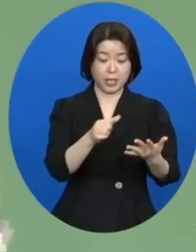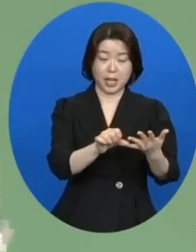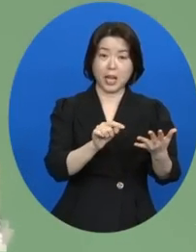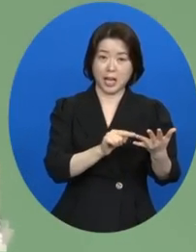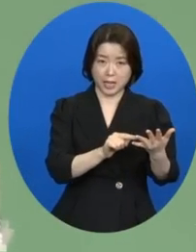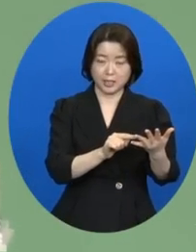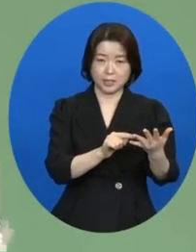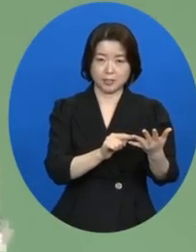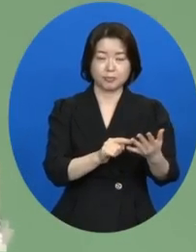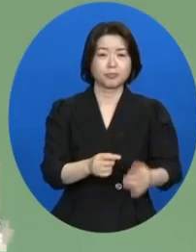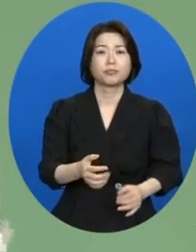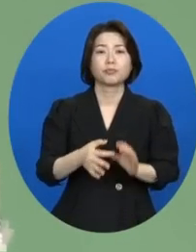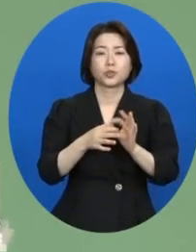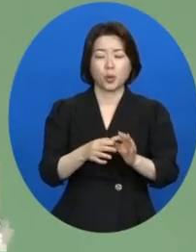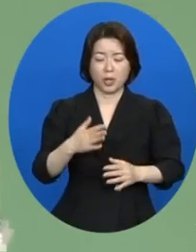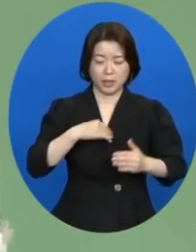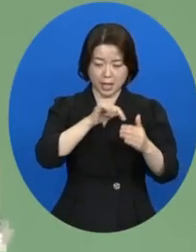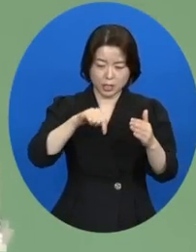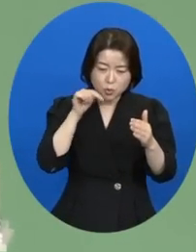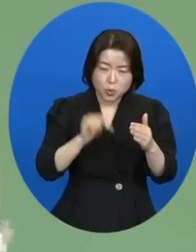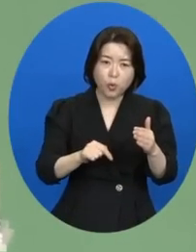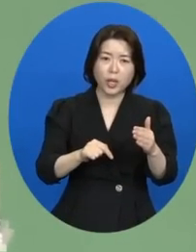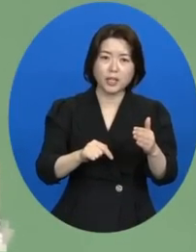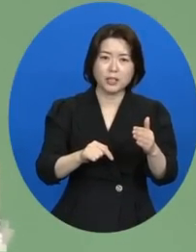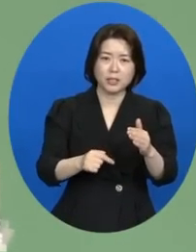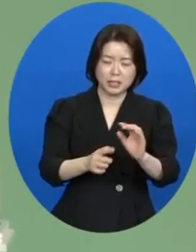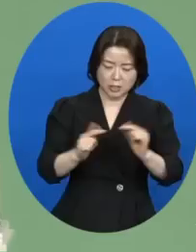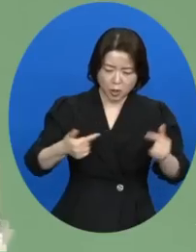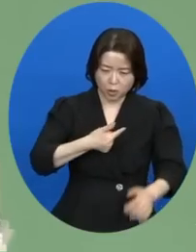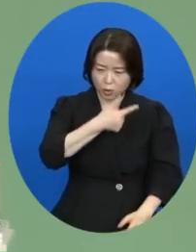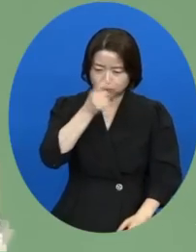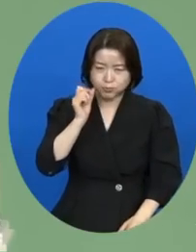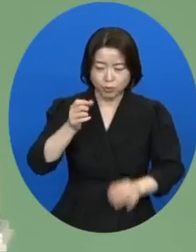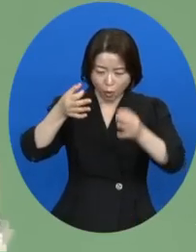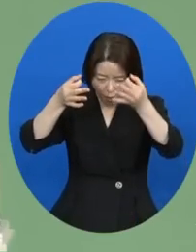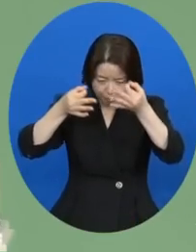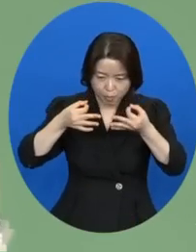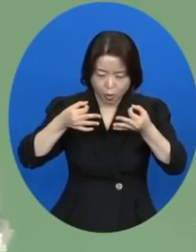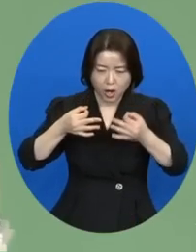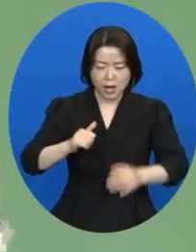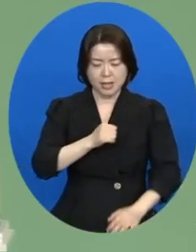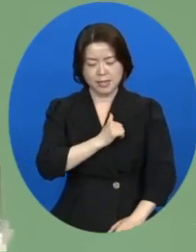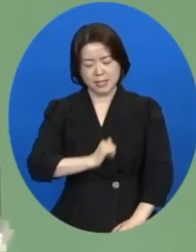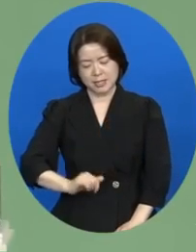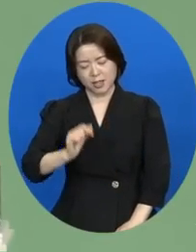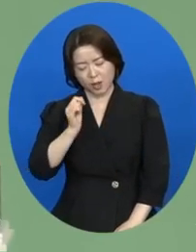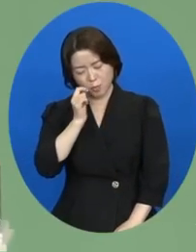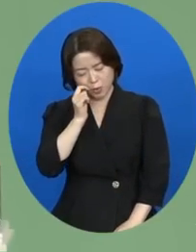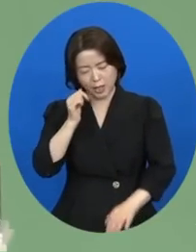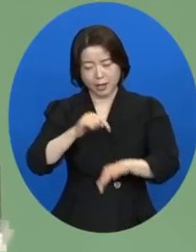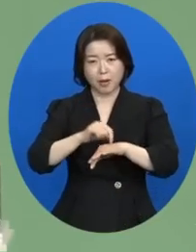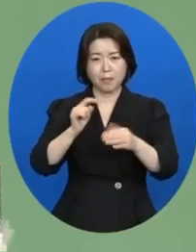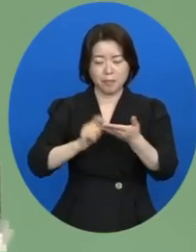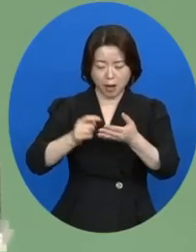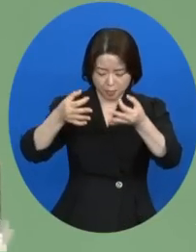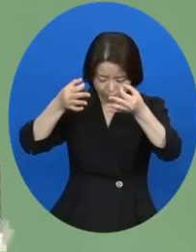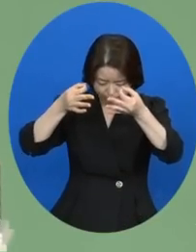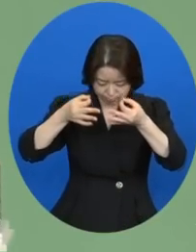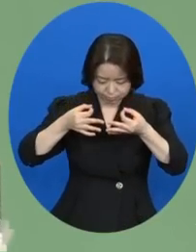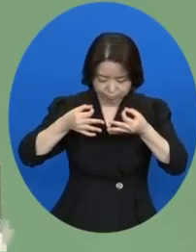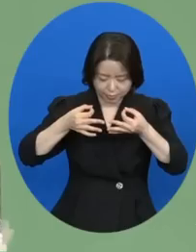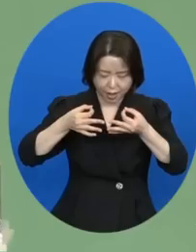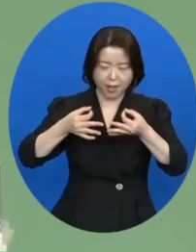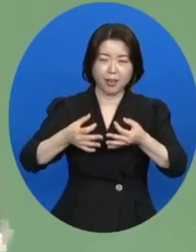통해 제 안에 있는 여러 부족함과 인내하지 못하는 마음을 보게